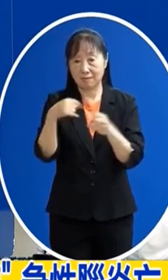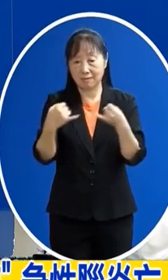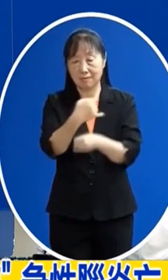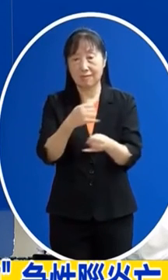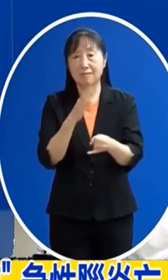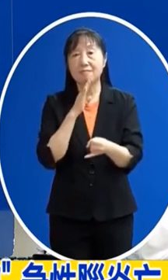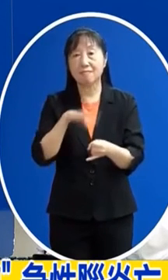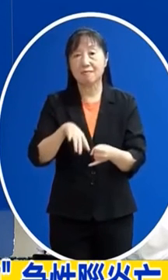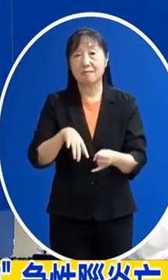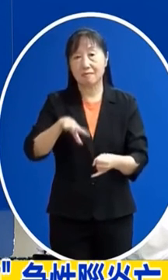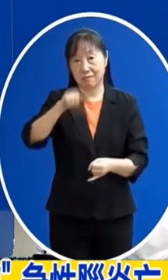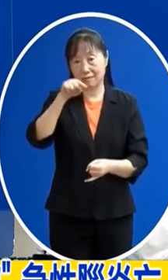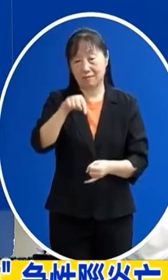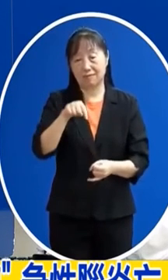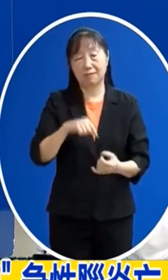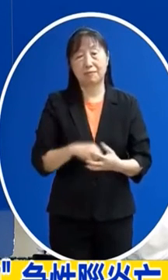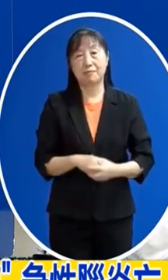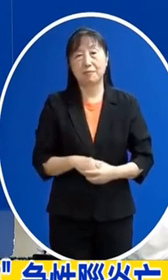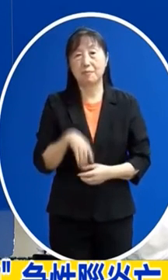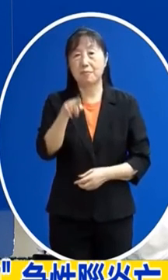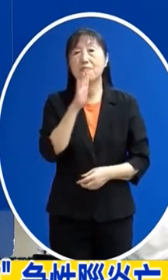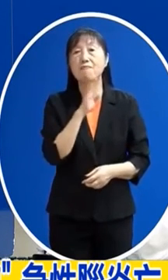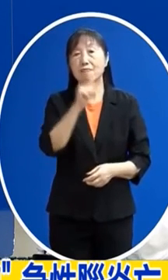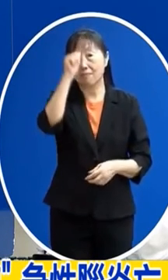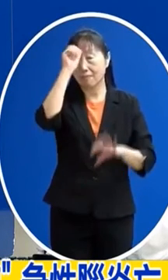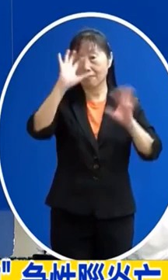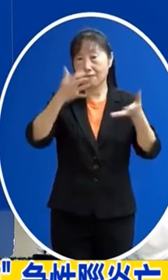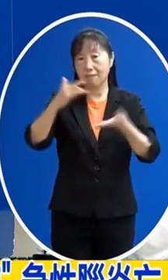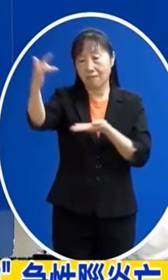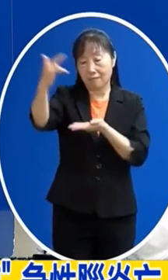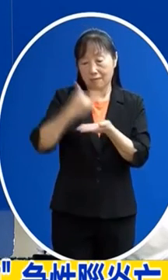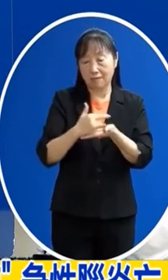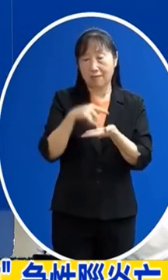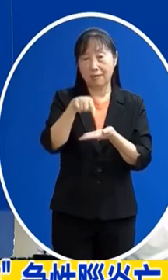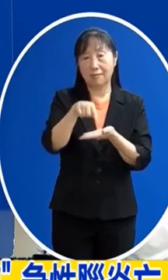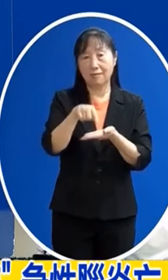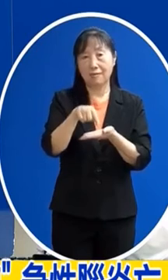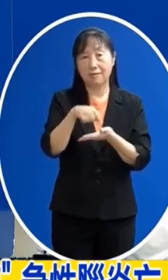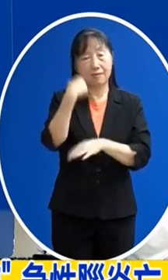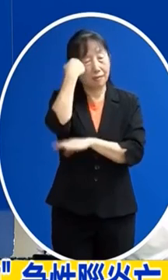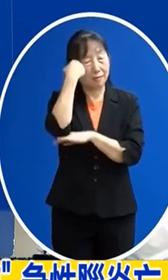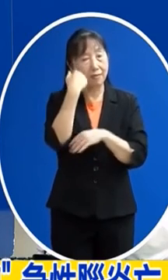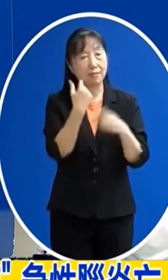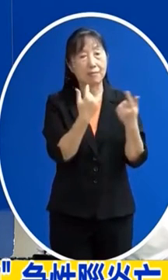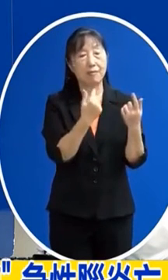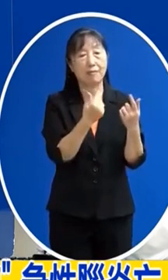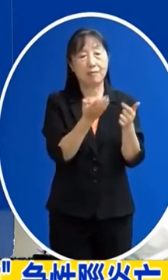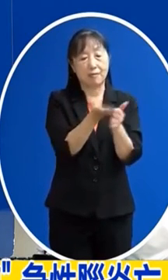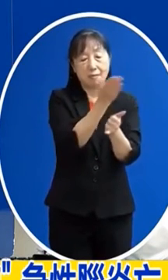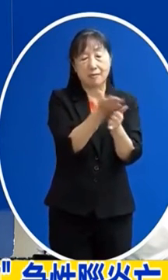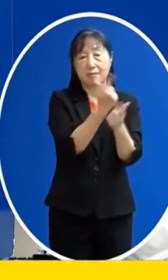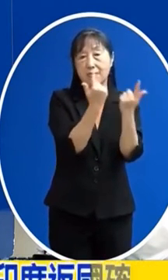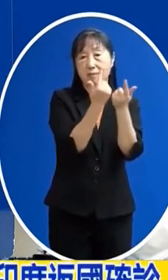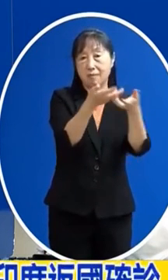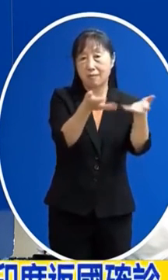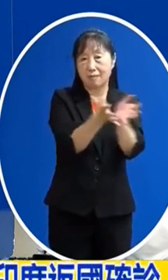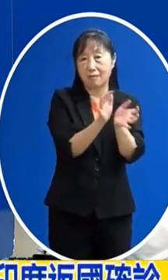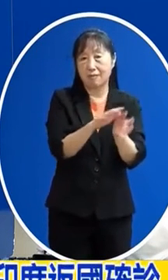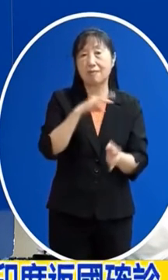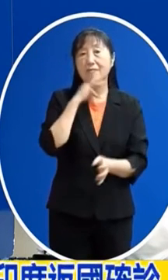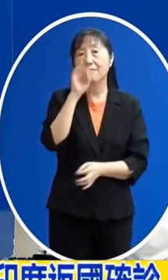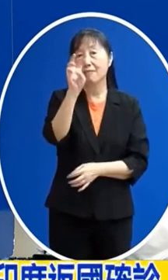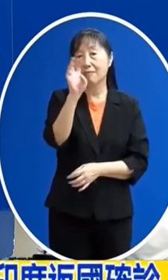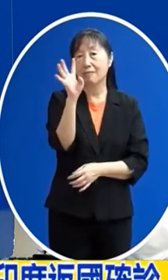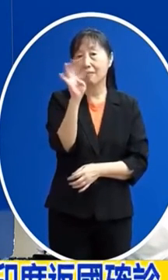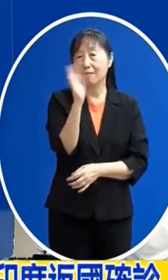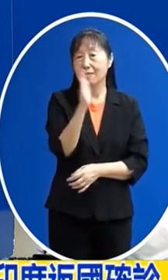首例的确定病例哦。那这个是一个印度境外移入的病例哦，他是住在北部的一个30多岁的本国